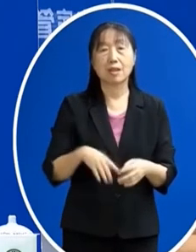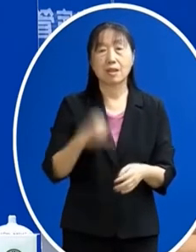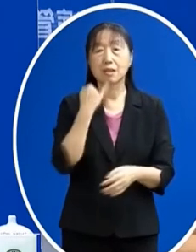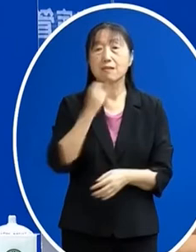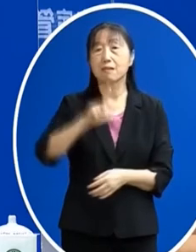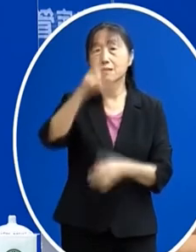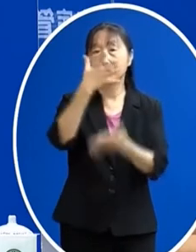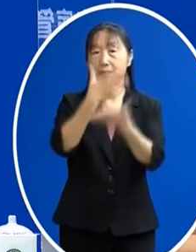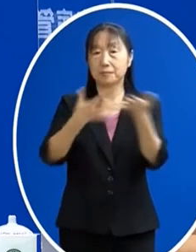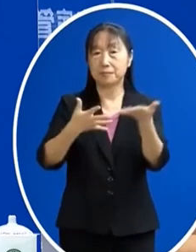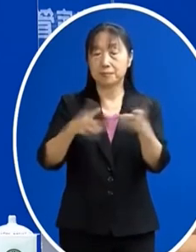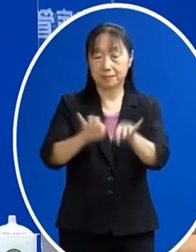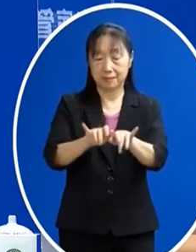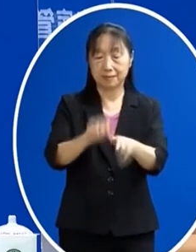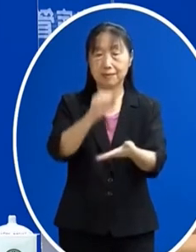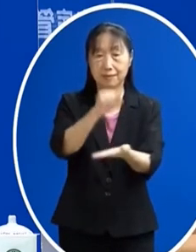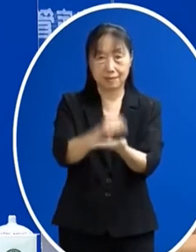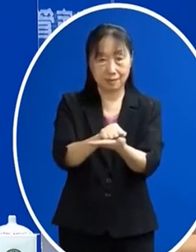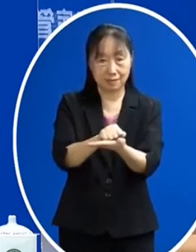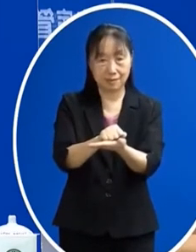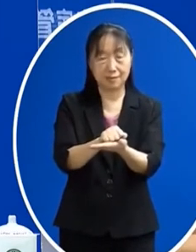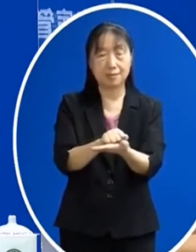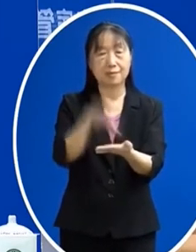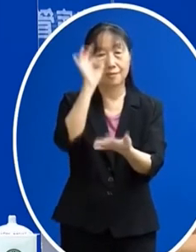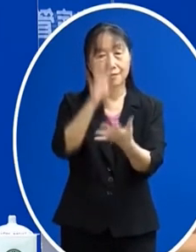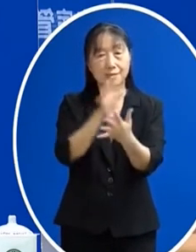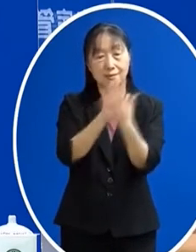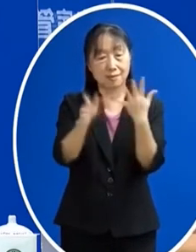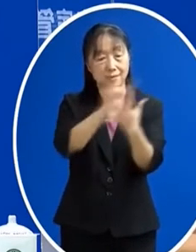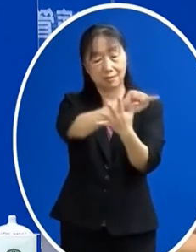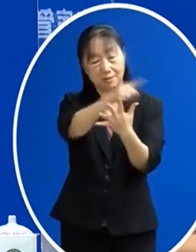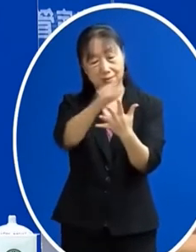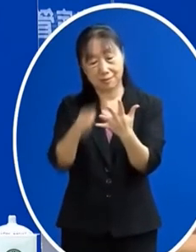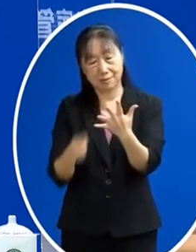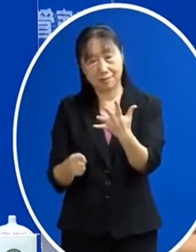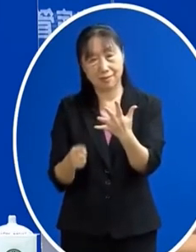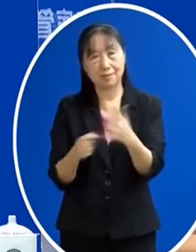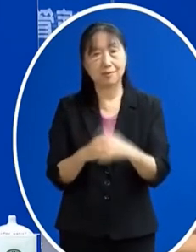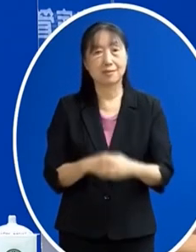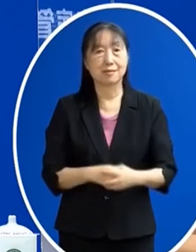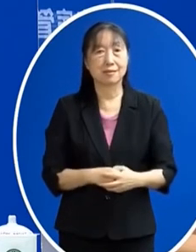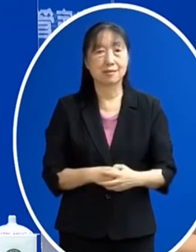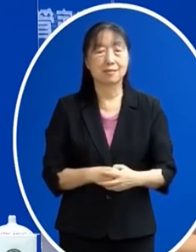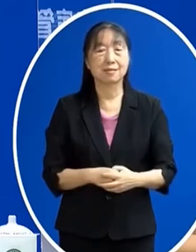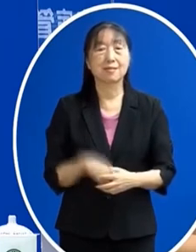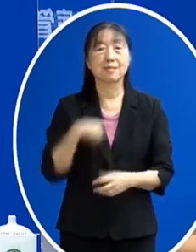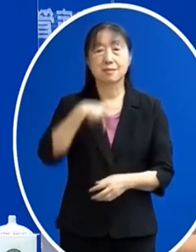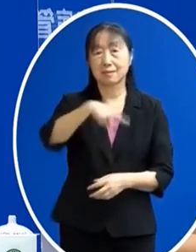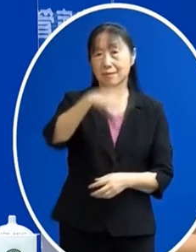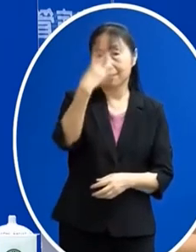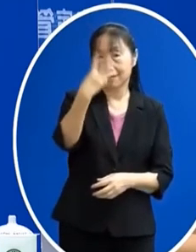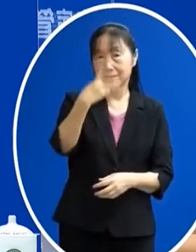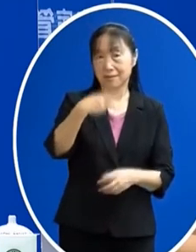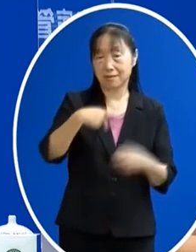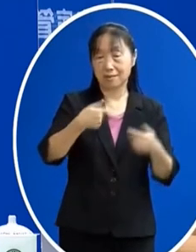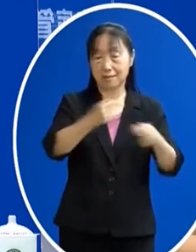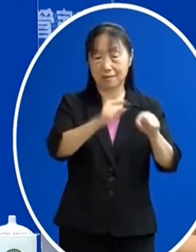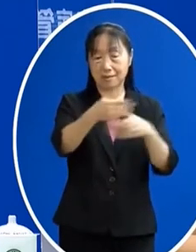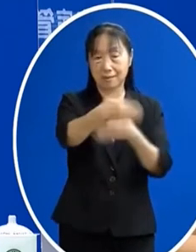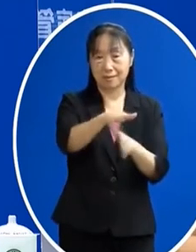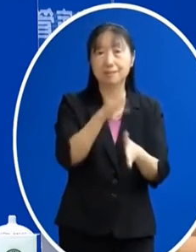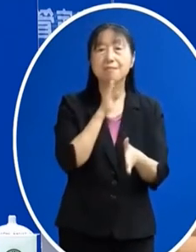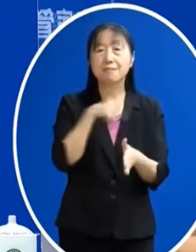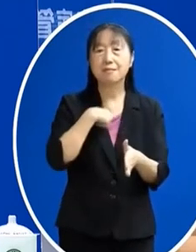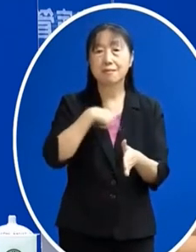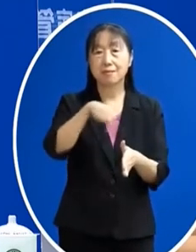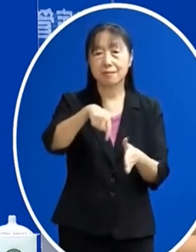站登记，那以先登记先排程为主。那我们的 P3 实验室以